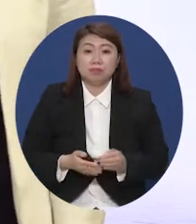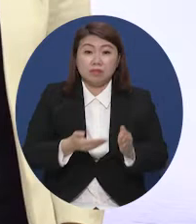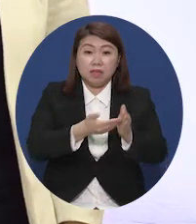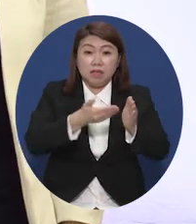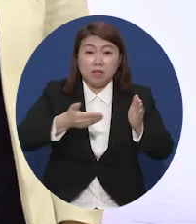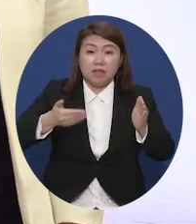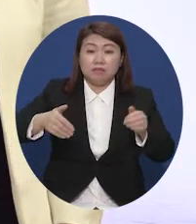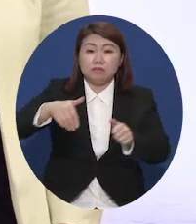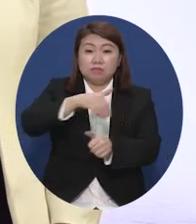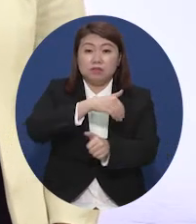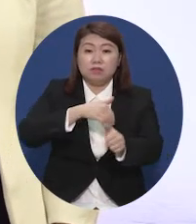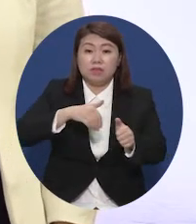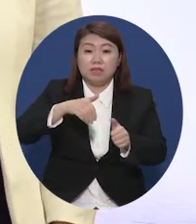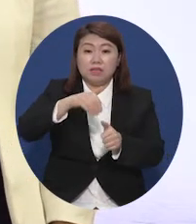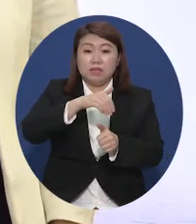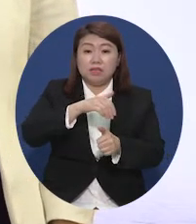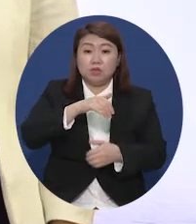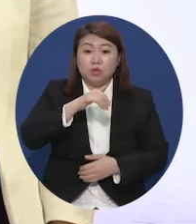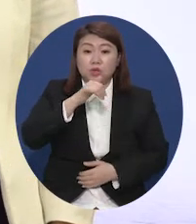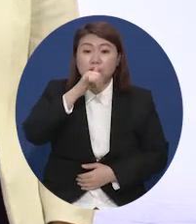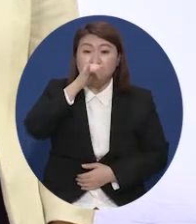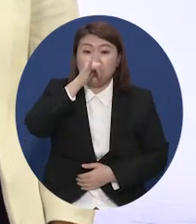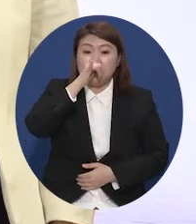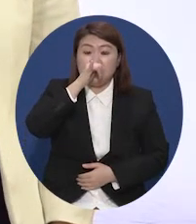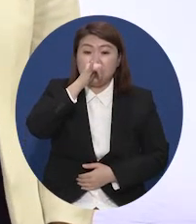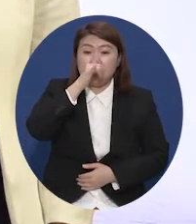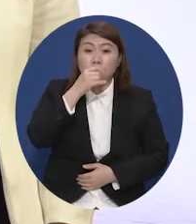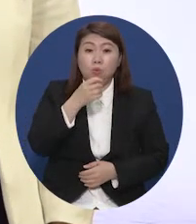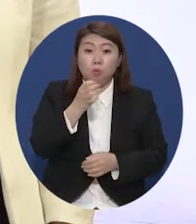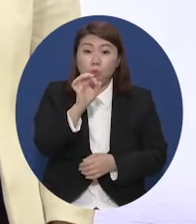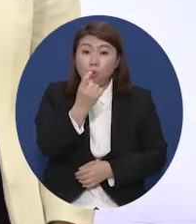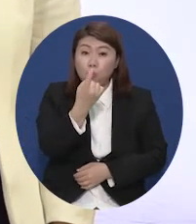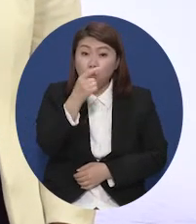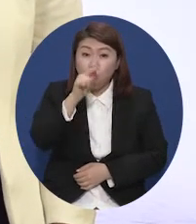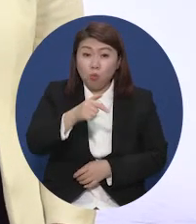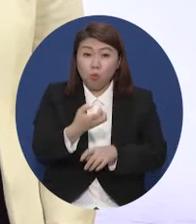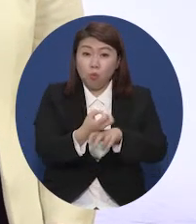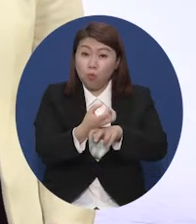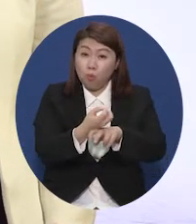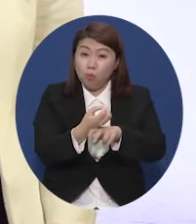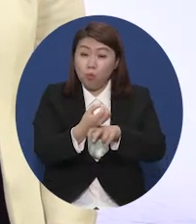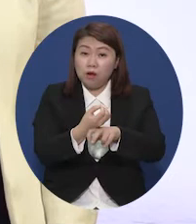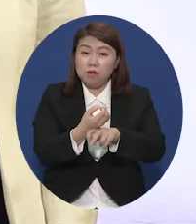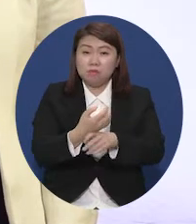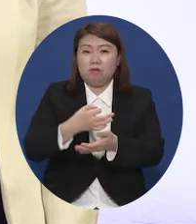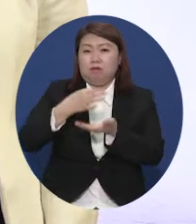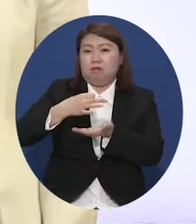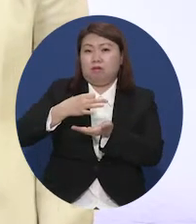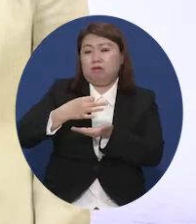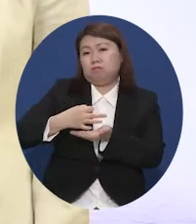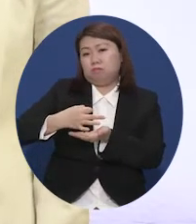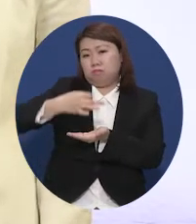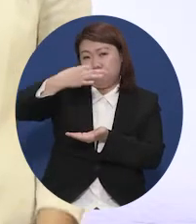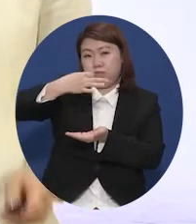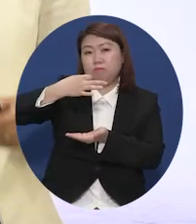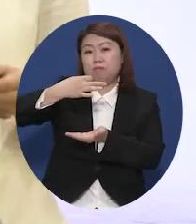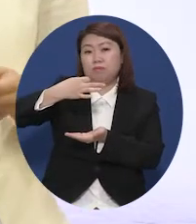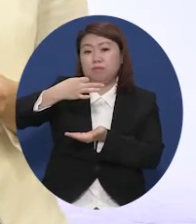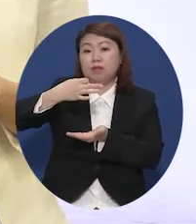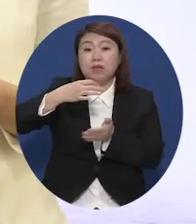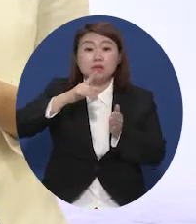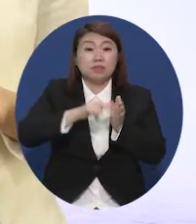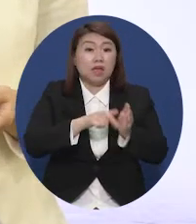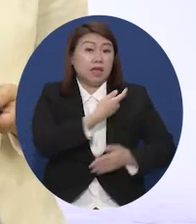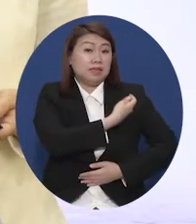사실 이 강 유역에서 채취되는 흑요석 그리고 옥은 상당한 어떤 가치를 가졌습니다